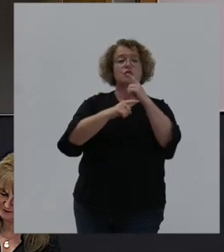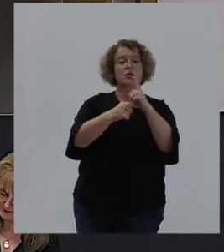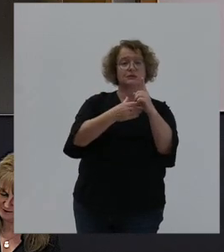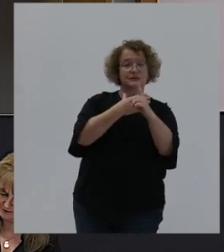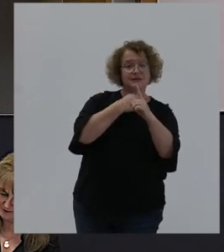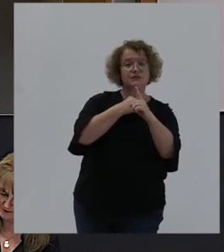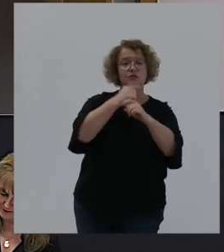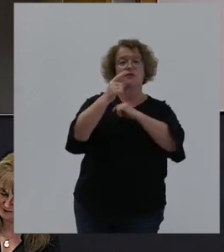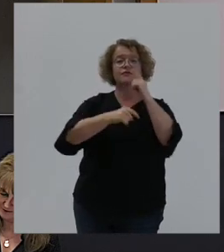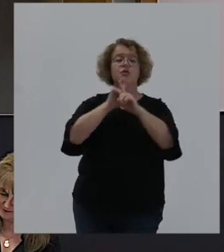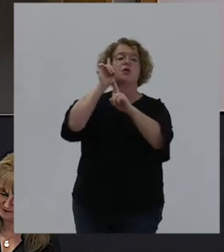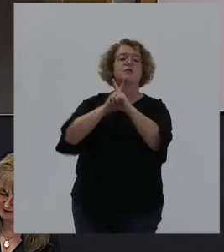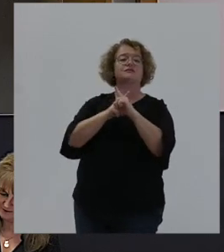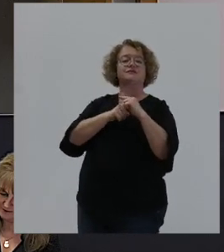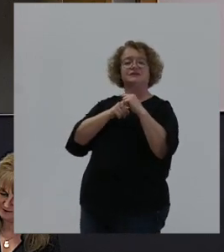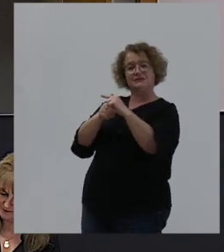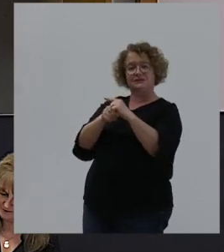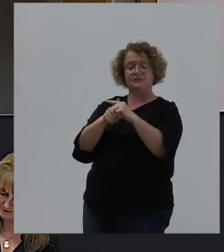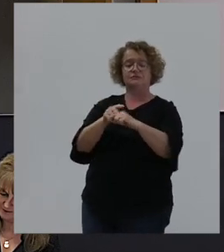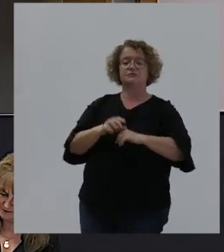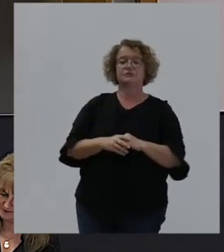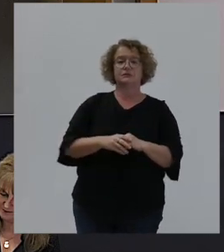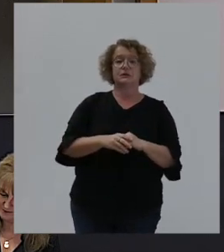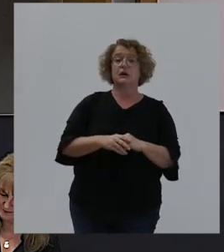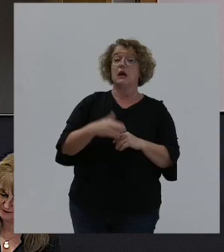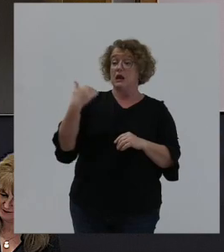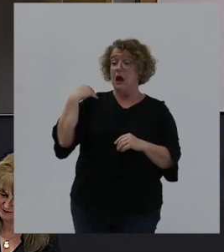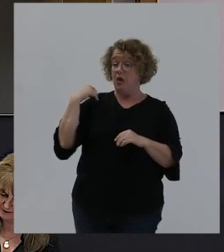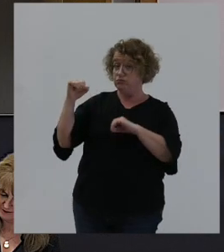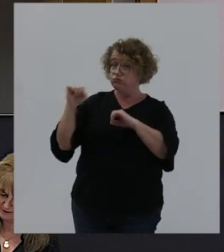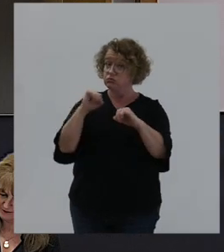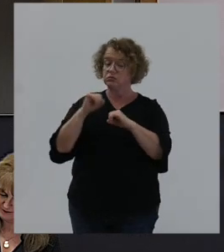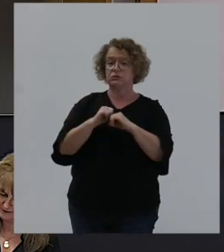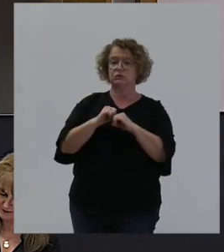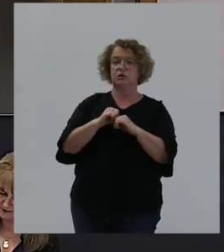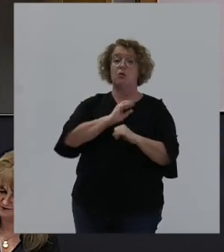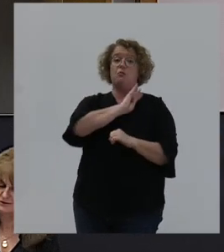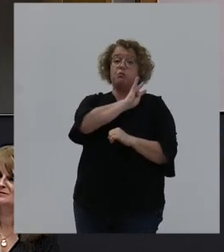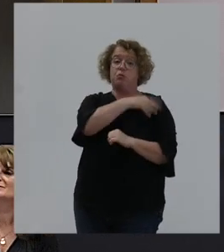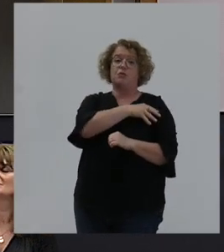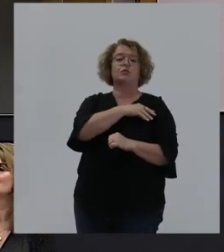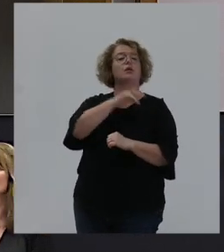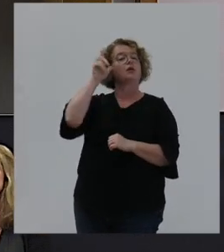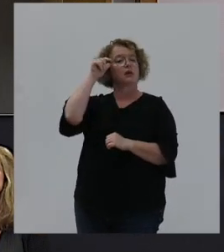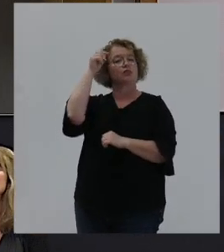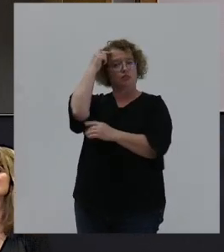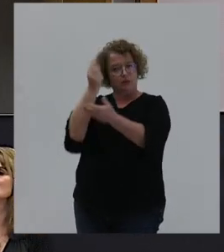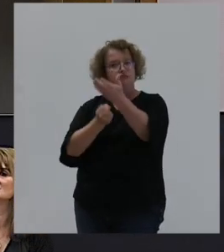années. Tout a été fait. Les signalements au procureur de la République, qui n'étaient pas faits